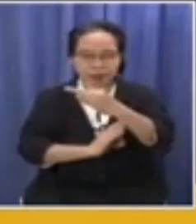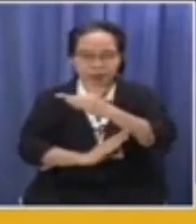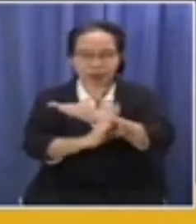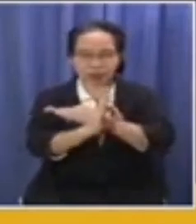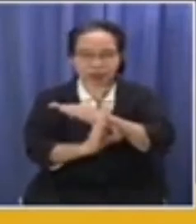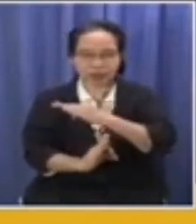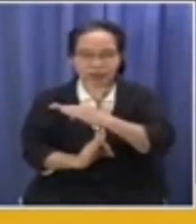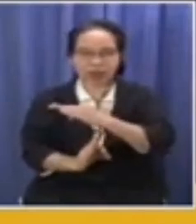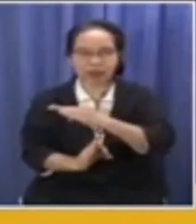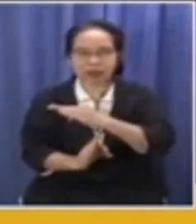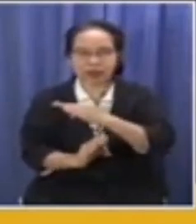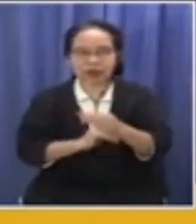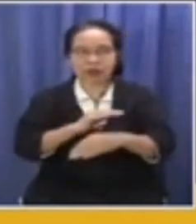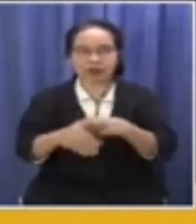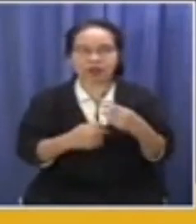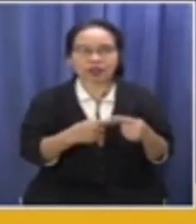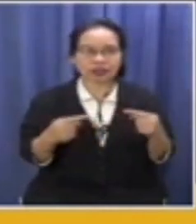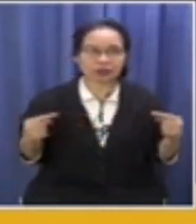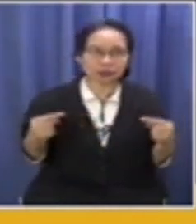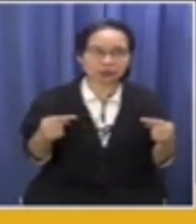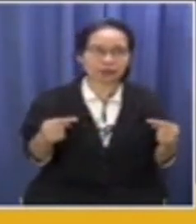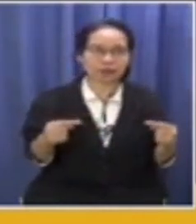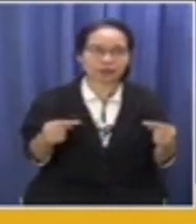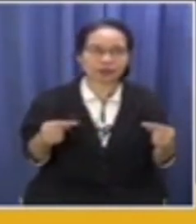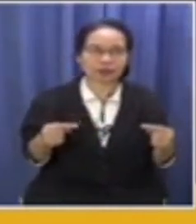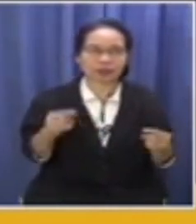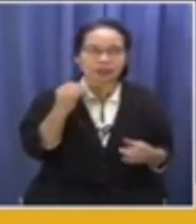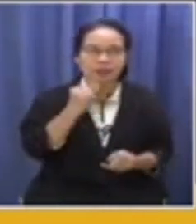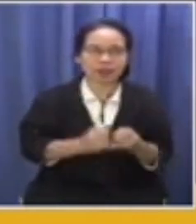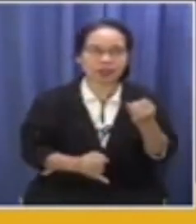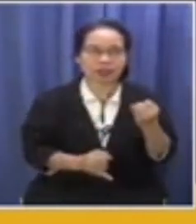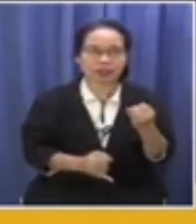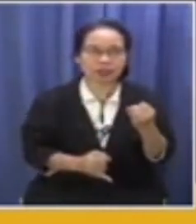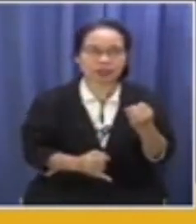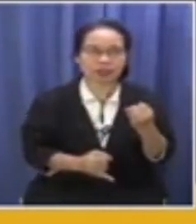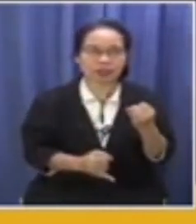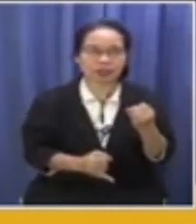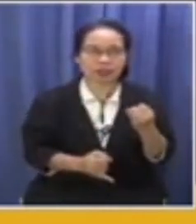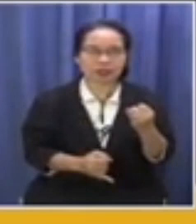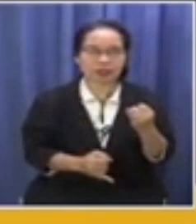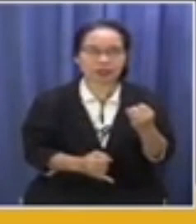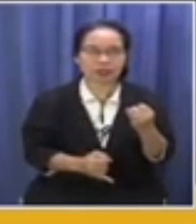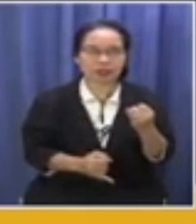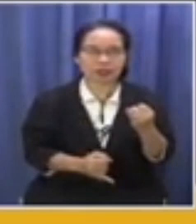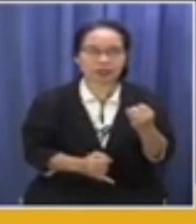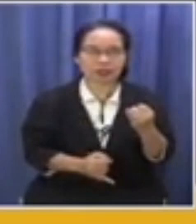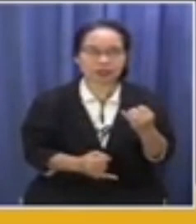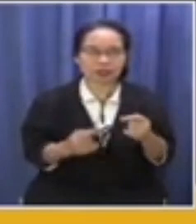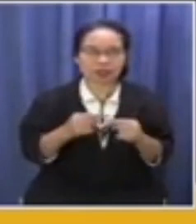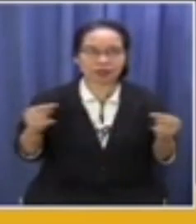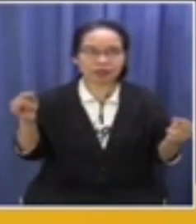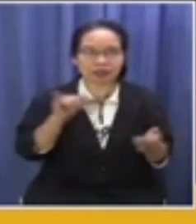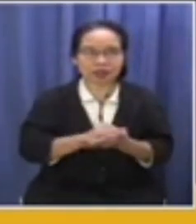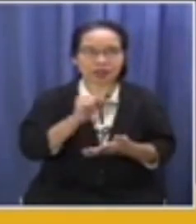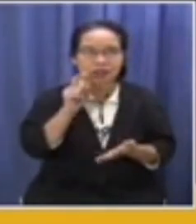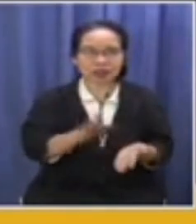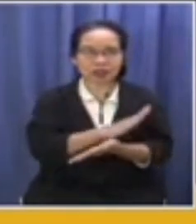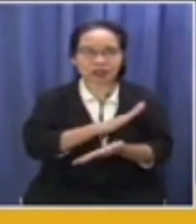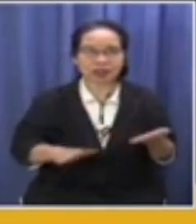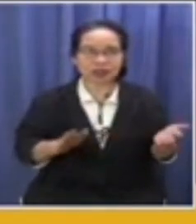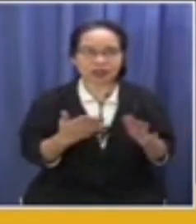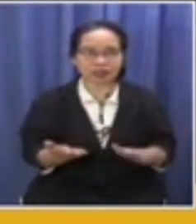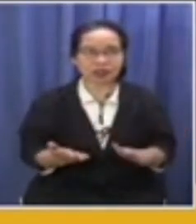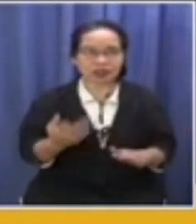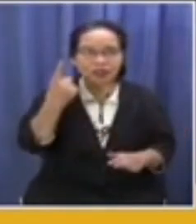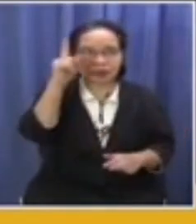talampakan ang lahat niyang mga kaaway ang kahulihulihang kaaway na lilipulin ay ang kamatayan sapagkat